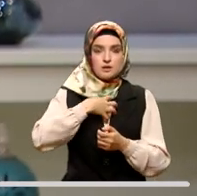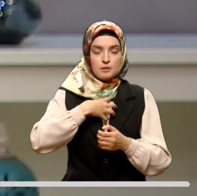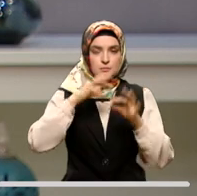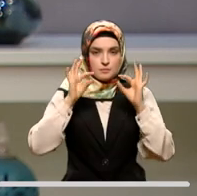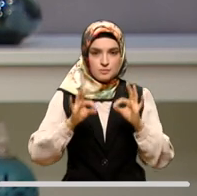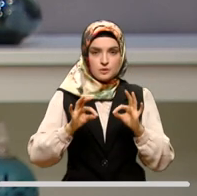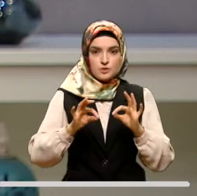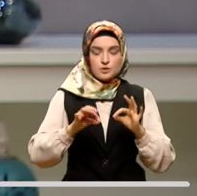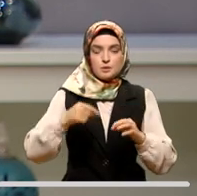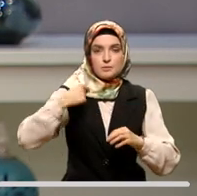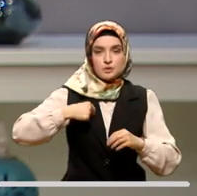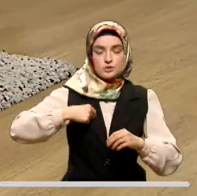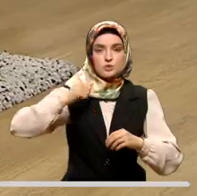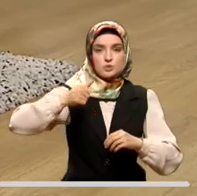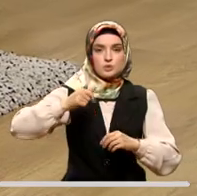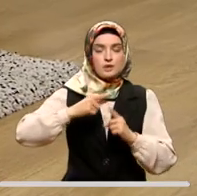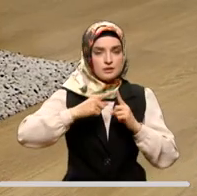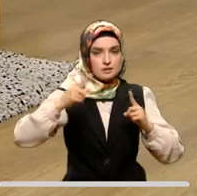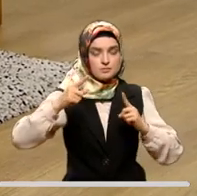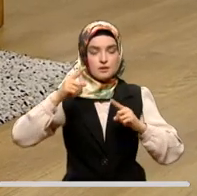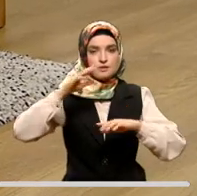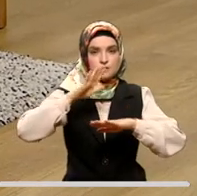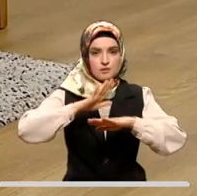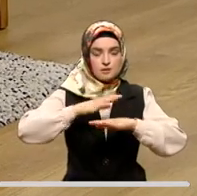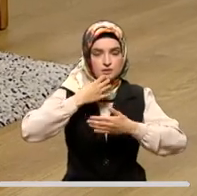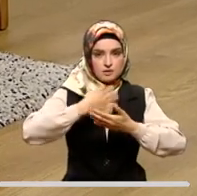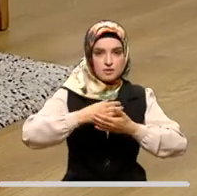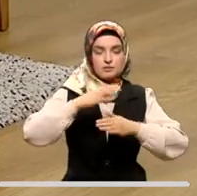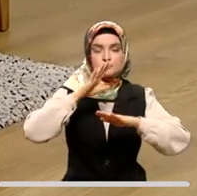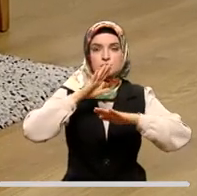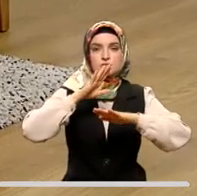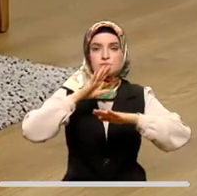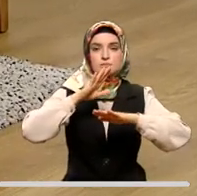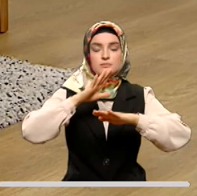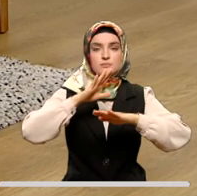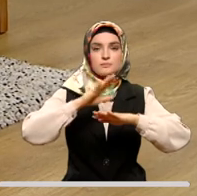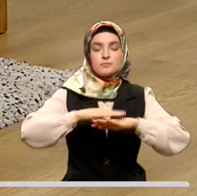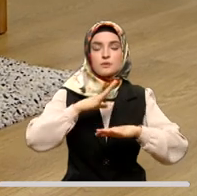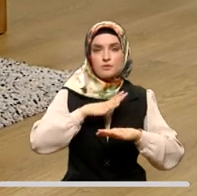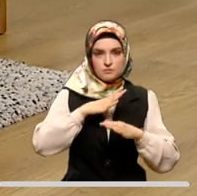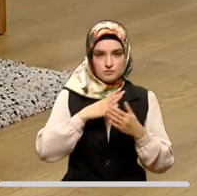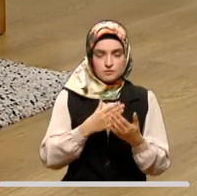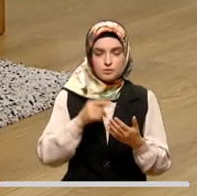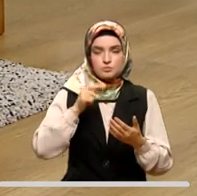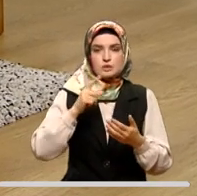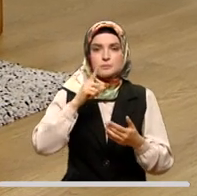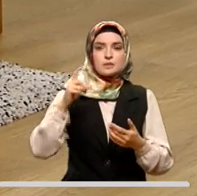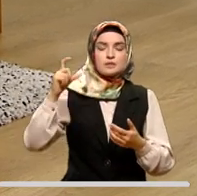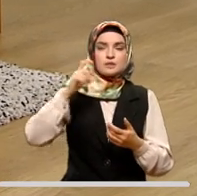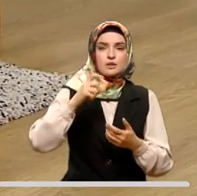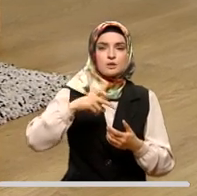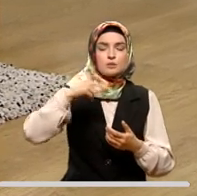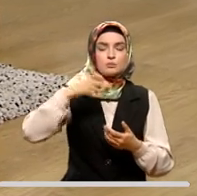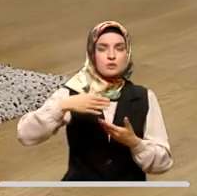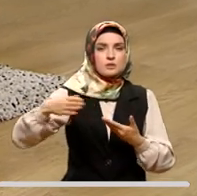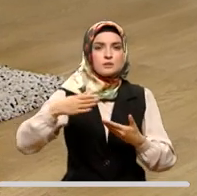itibaren alıyoruz. Pazartesinden itibaren. İkisine de başvurabilecekler mi mesela? Sizi anlatırken ben merak ettim. Şimdi buradaki bir ayı boş geçirmek istemezse aileler